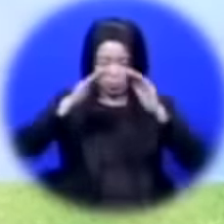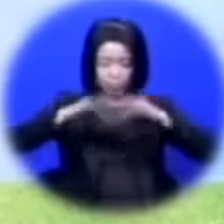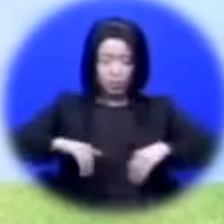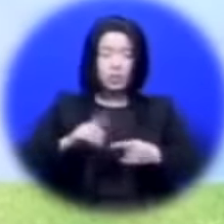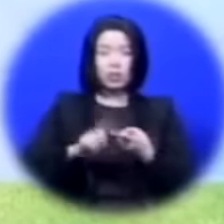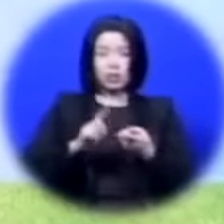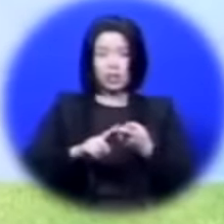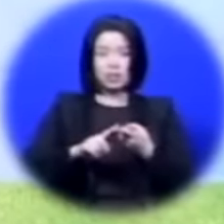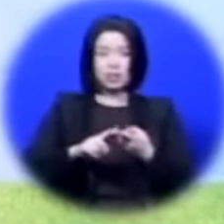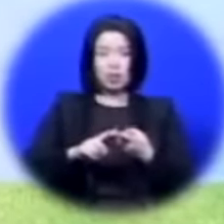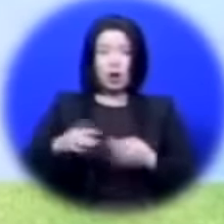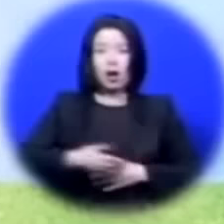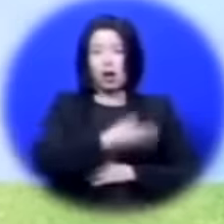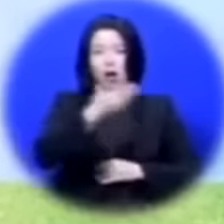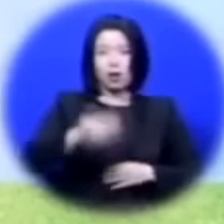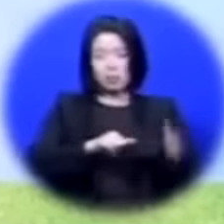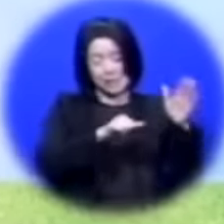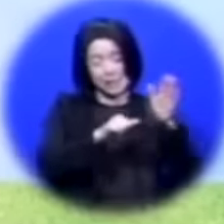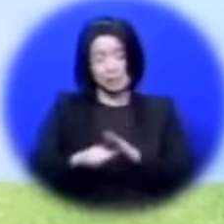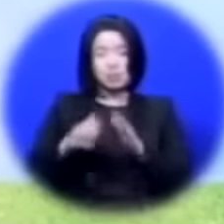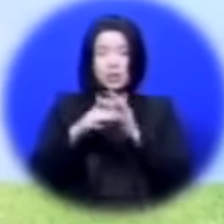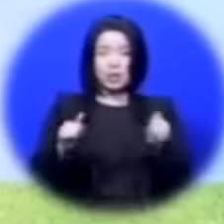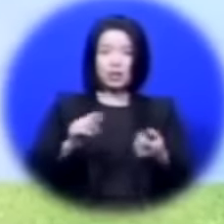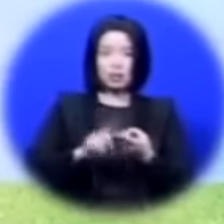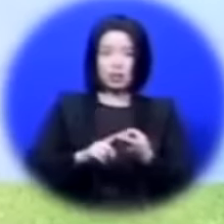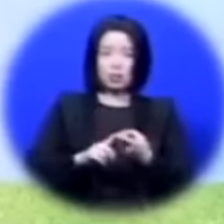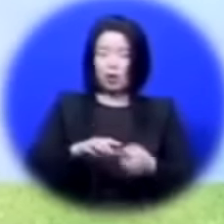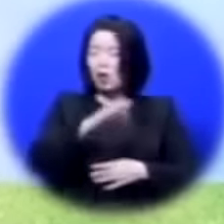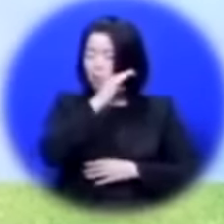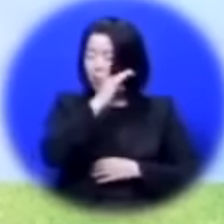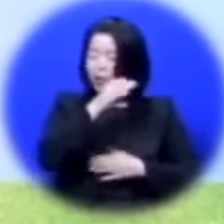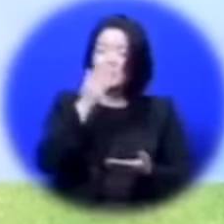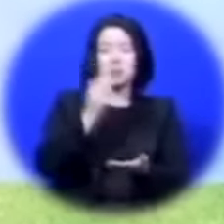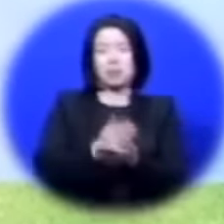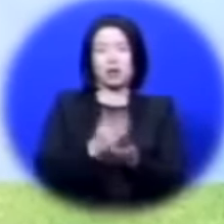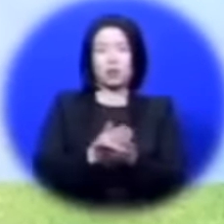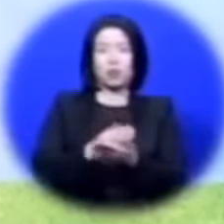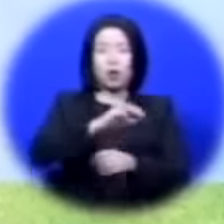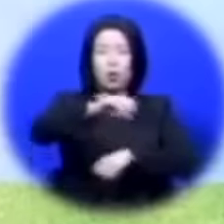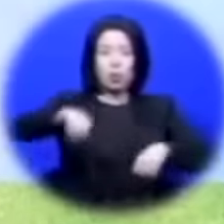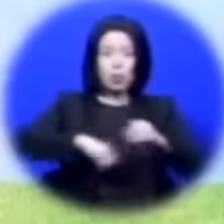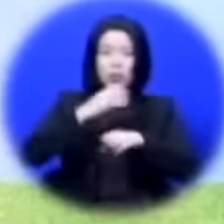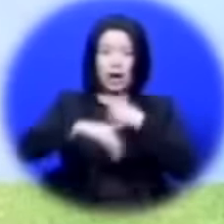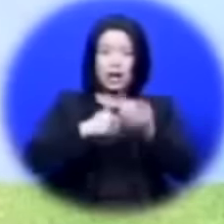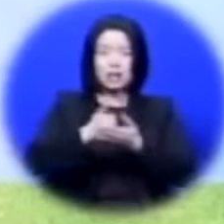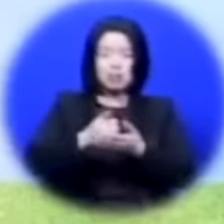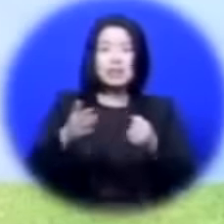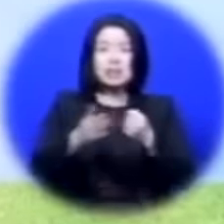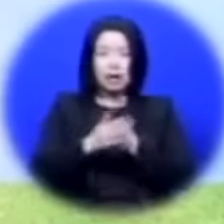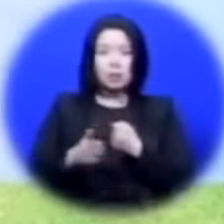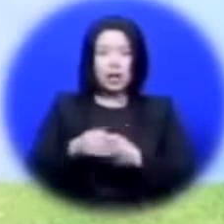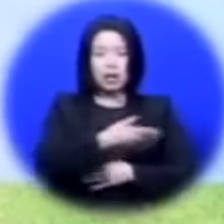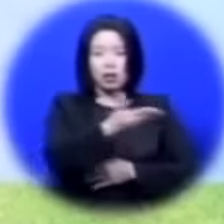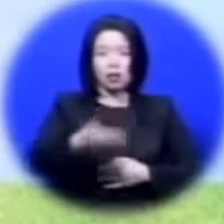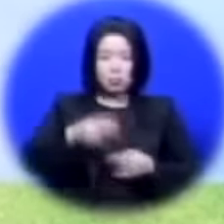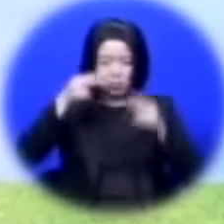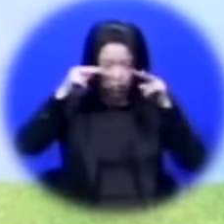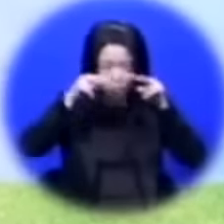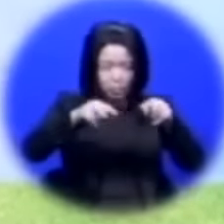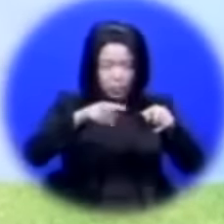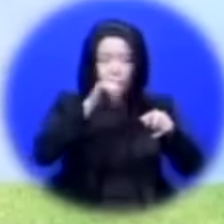대해서 여러분이 실패자라는 것에 대해서 오히려 하나님은 그래서 여러분을 주목하시는